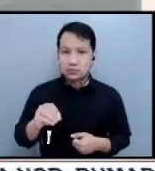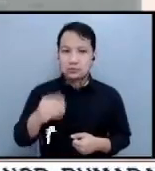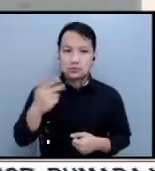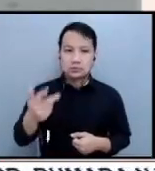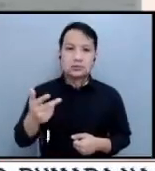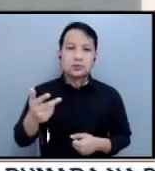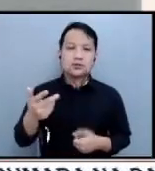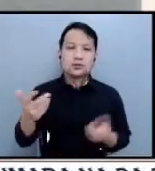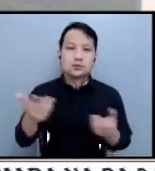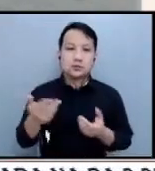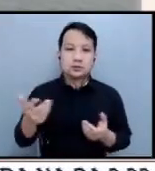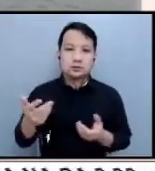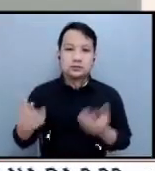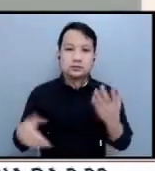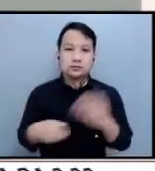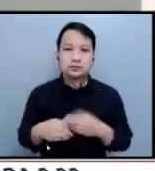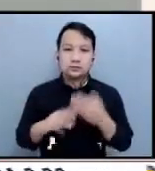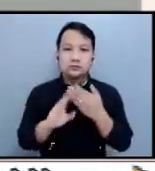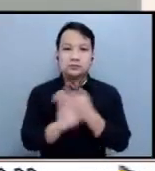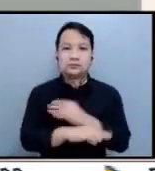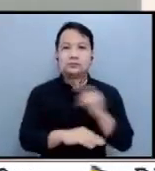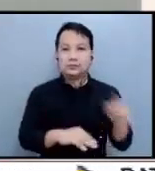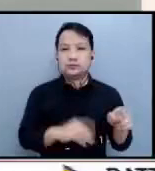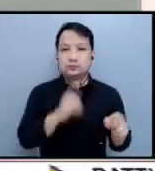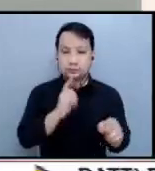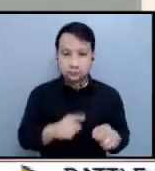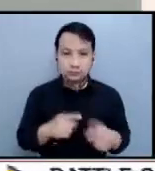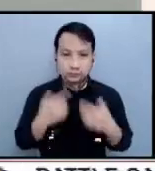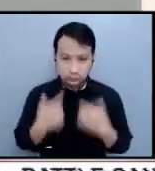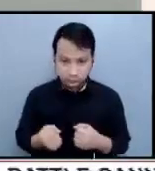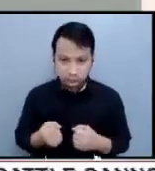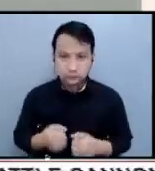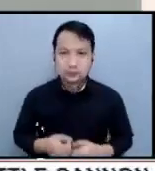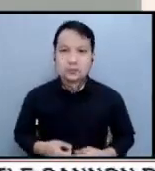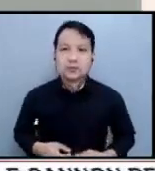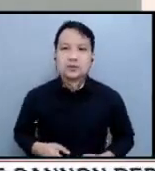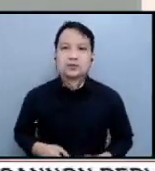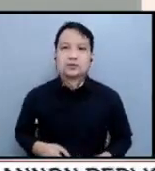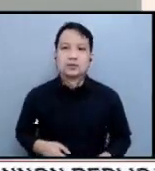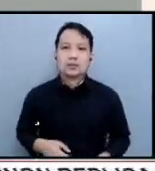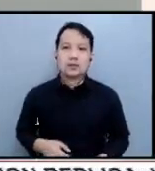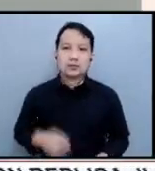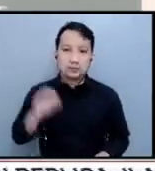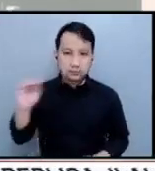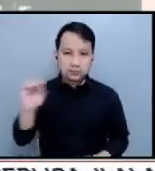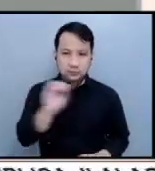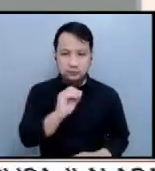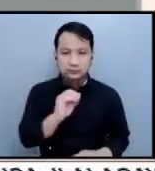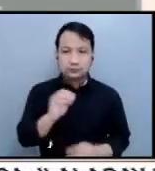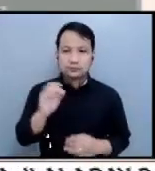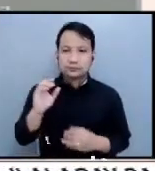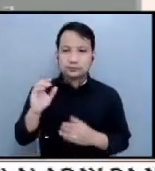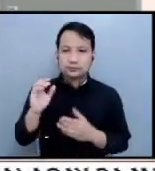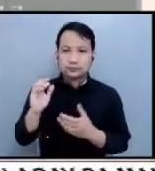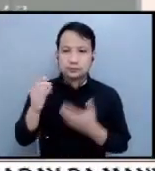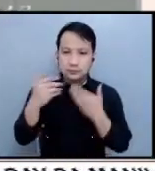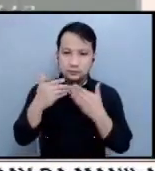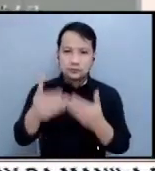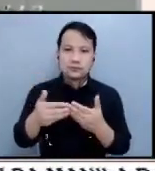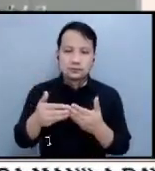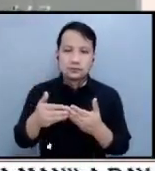saan pinabalik naman yung mga nakarecover na sa kanila mga employers. So, patuloy lang ang